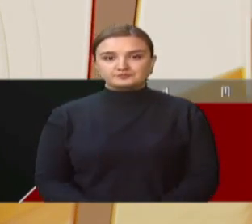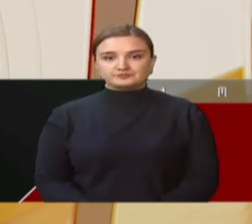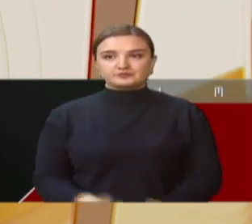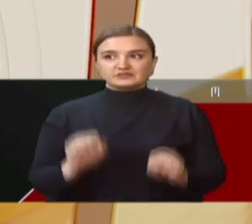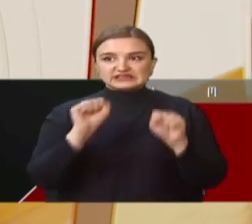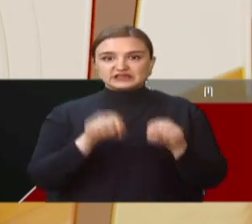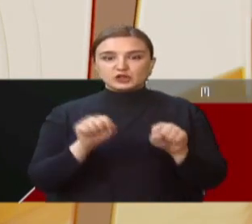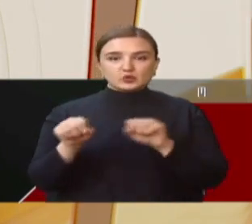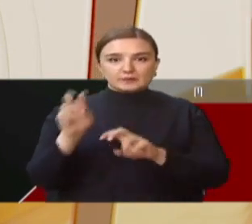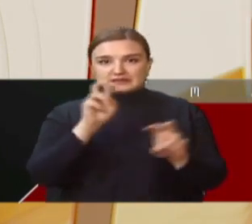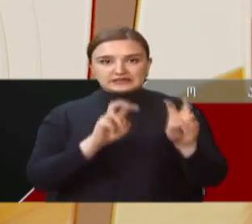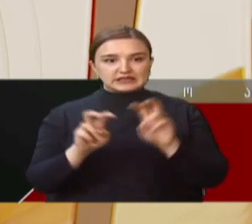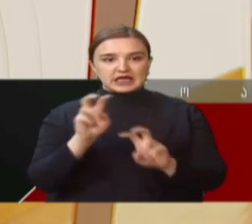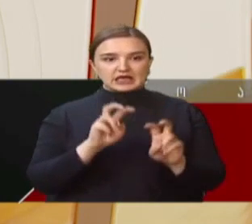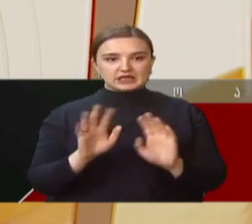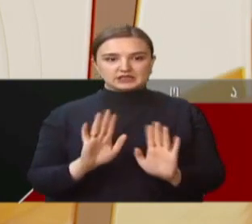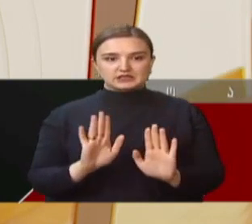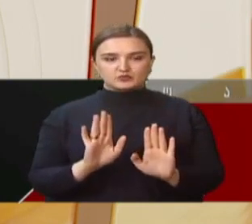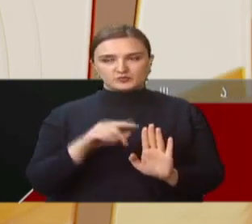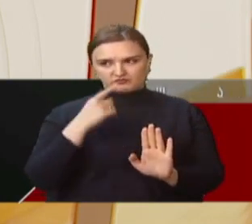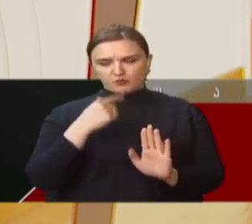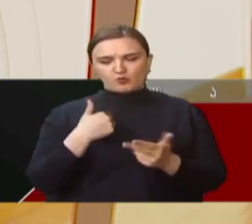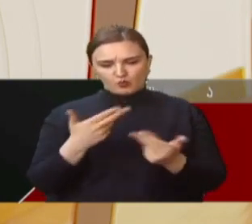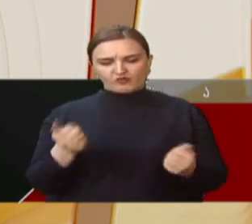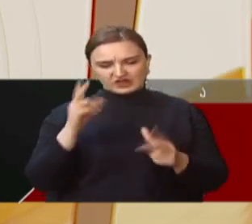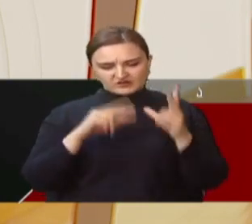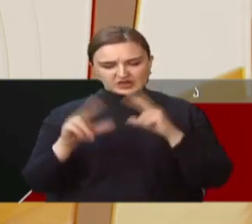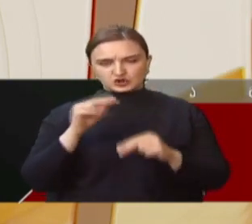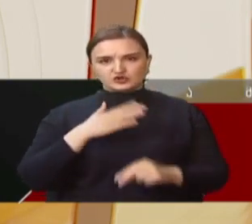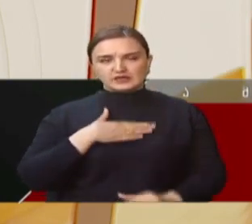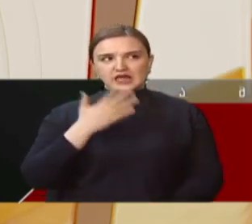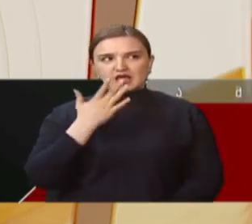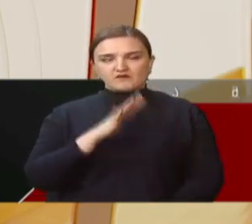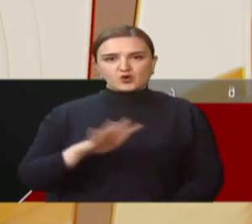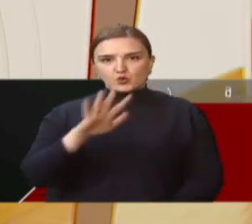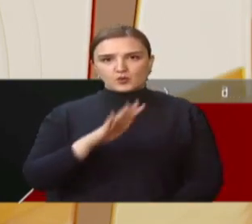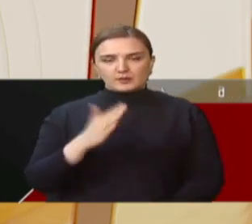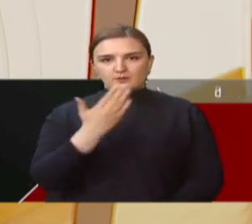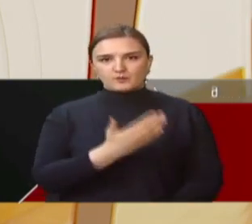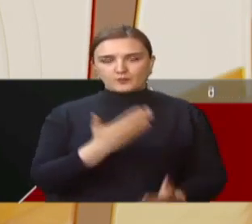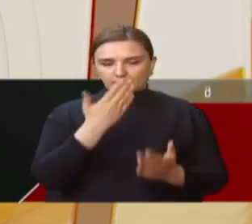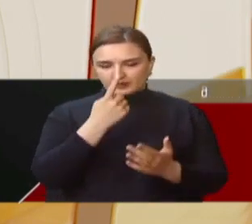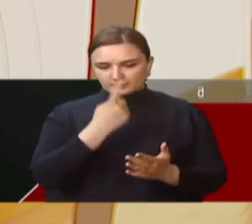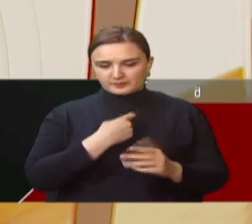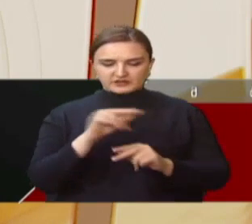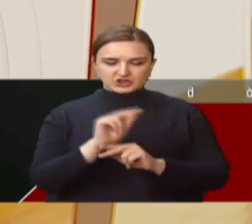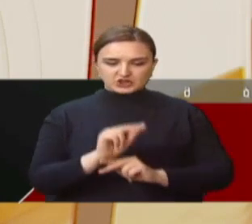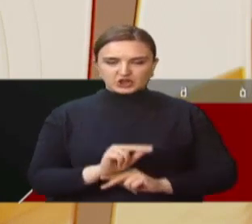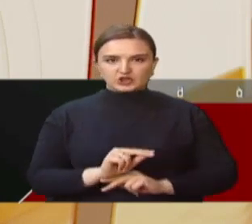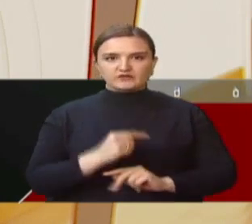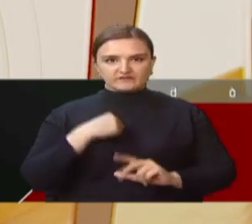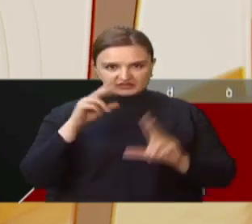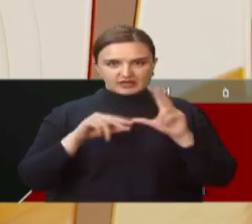არეძებს ქართული ოცნება, რომ თქვას, რომ აი ვითვალისწინებ ჩვენი ევროპელი კოლეგების შენიშვნას, ვითვალისწინებ ვენეციის კომისიის